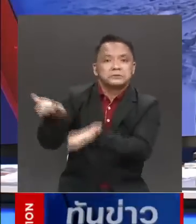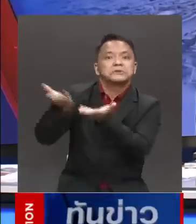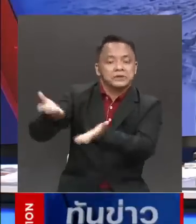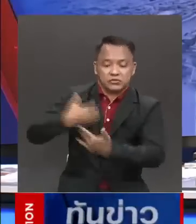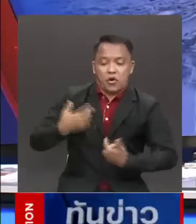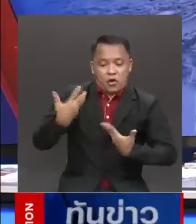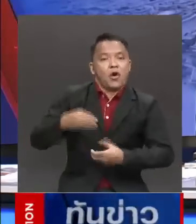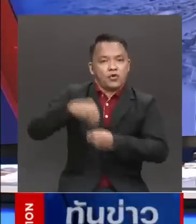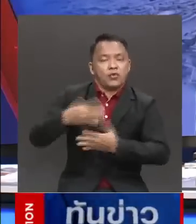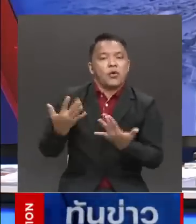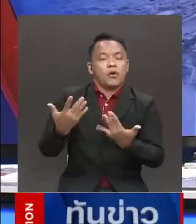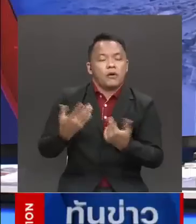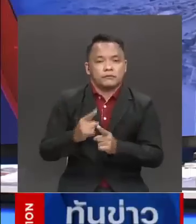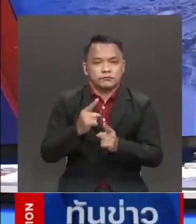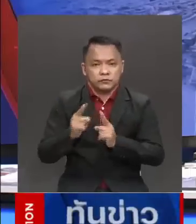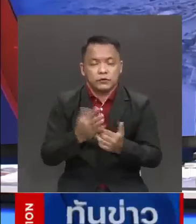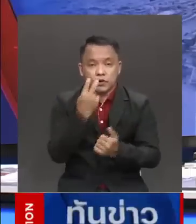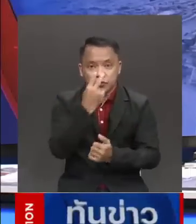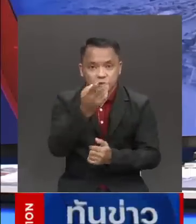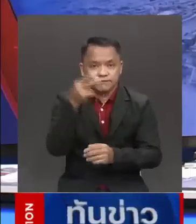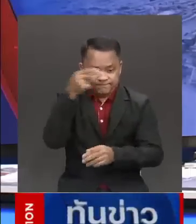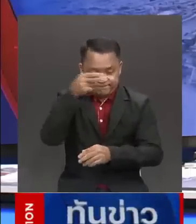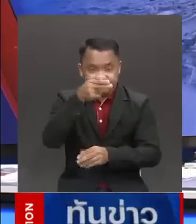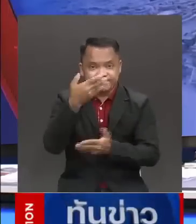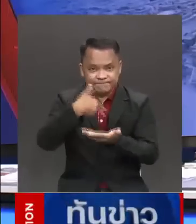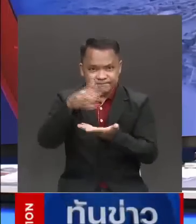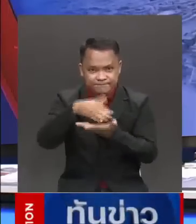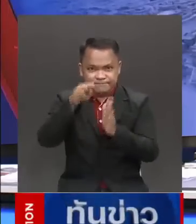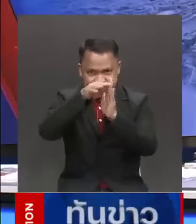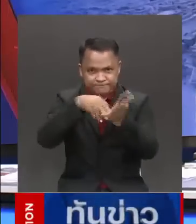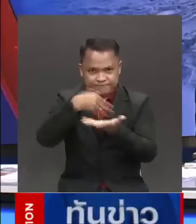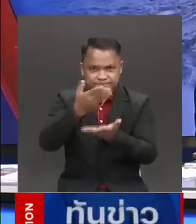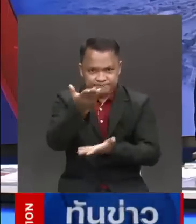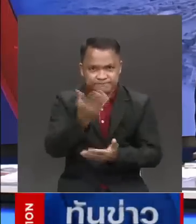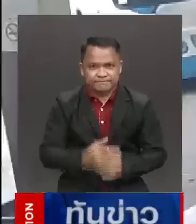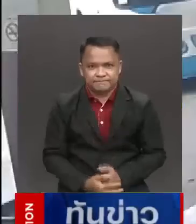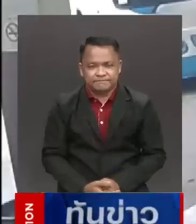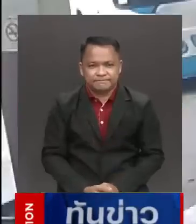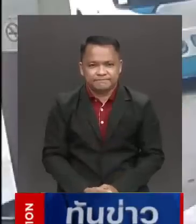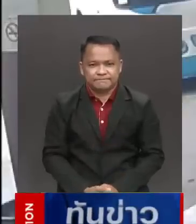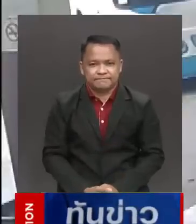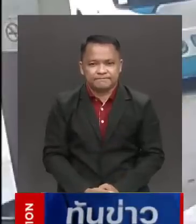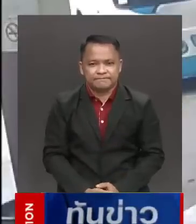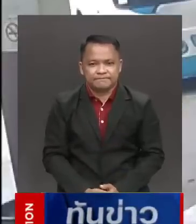จะรออยู่ที่นี่โอ้โหอะไรมันจะขนาดนั้นลองไปดูคลิปเหตุการณ์เดี๋ยวเล่ารายละเอียดให้ฟังค่ะ